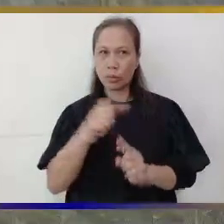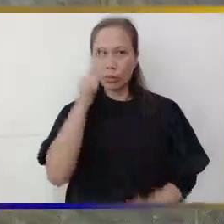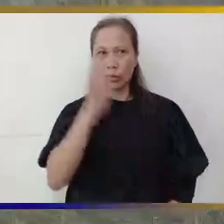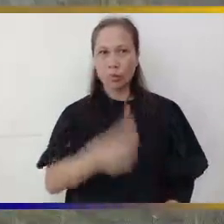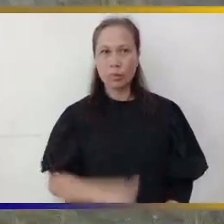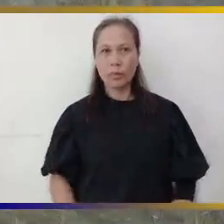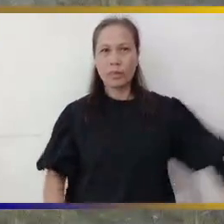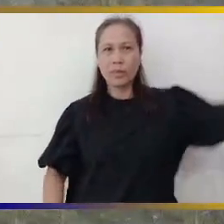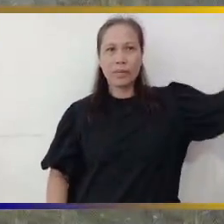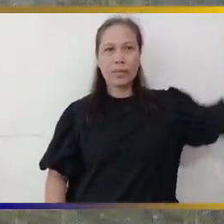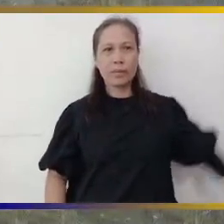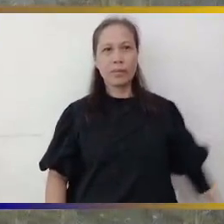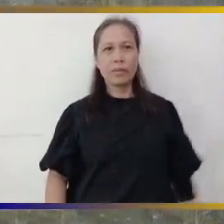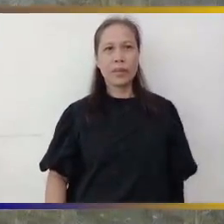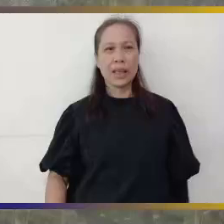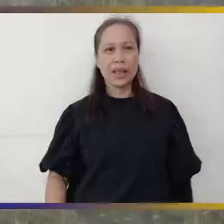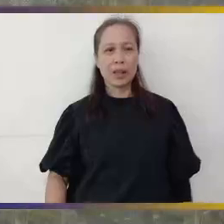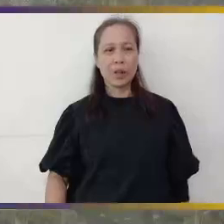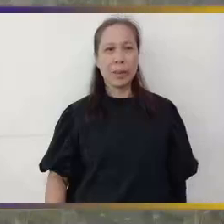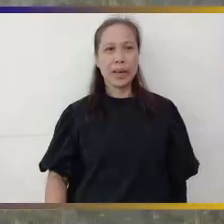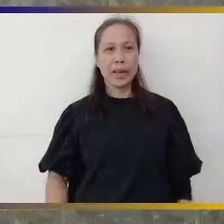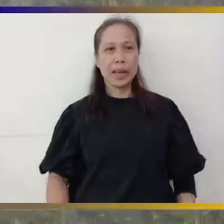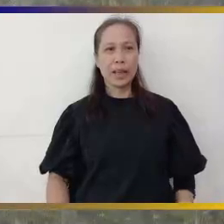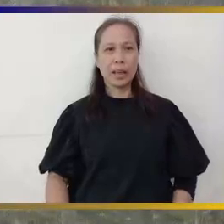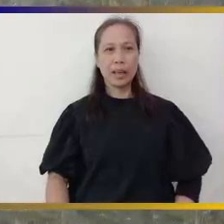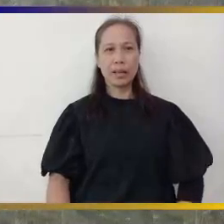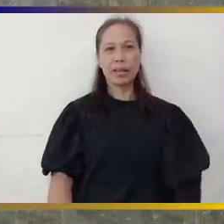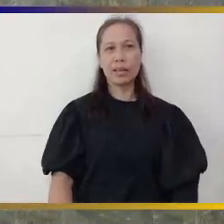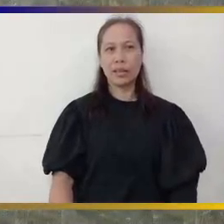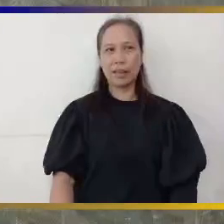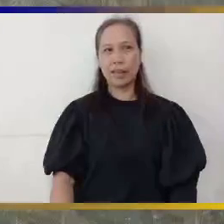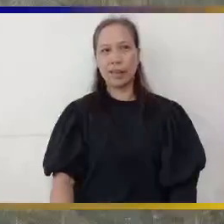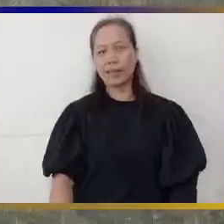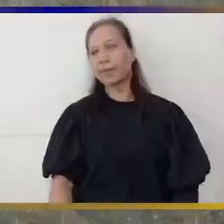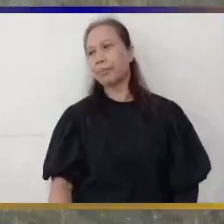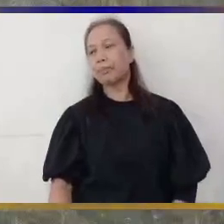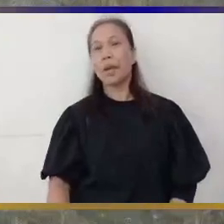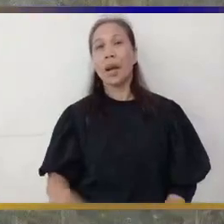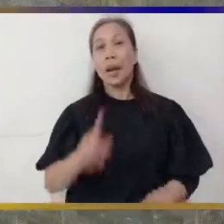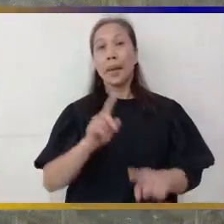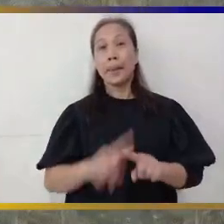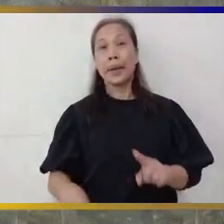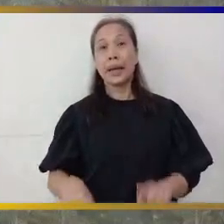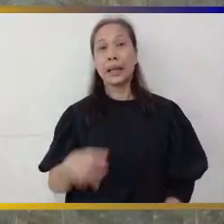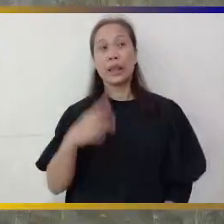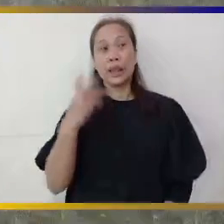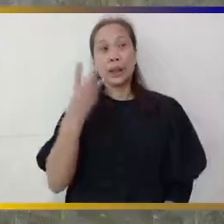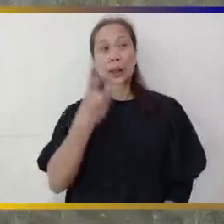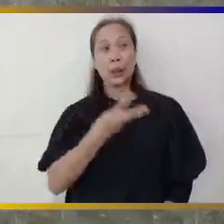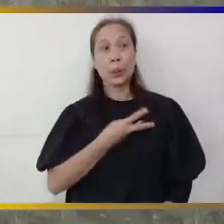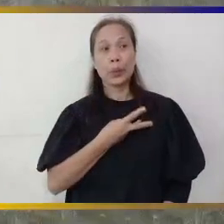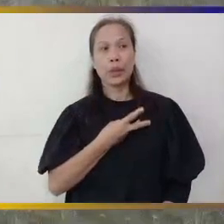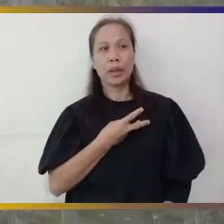mo ang tamang respeto sa tao pero hindi mo nabibigay ang tamang respeto sa